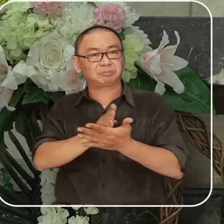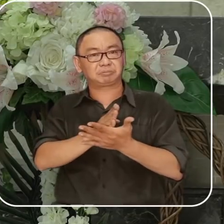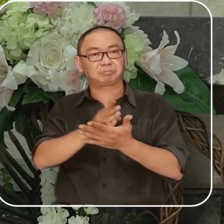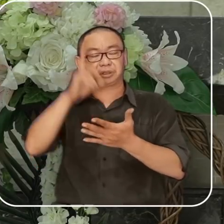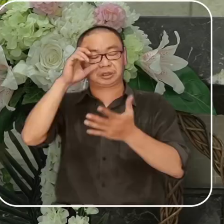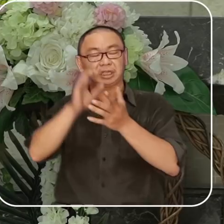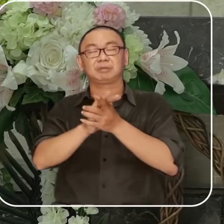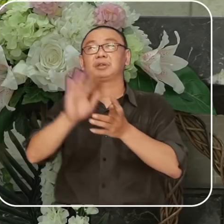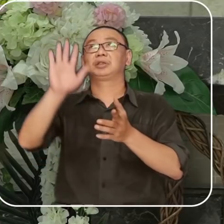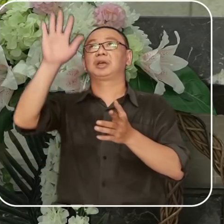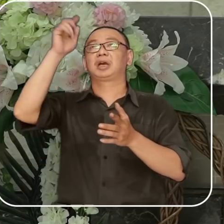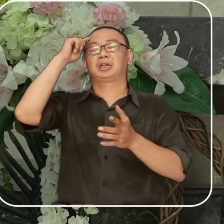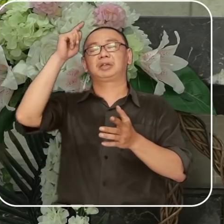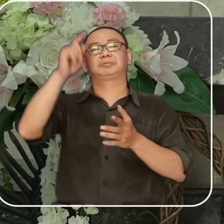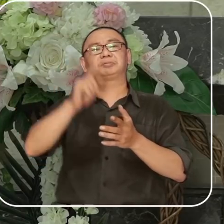kepada Allah.